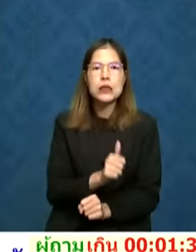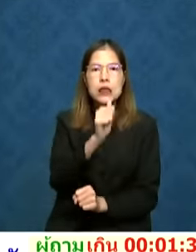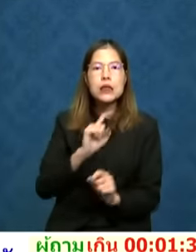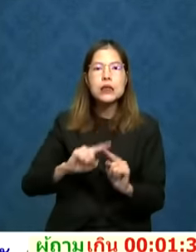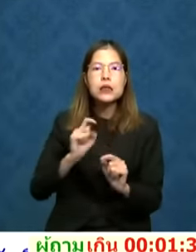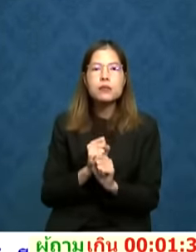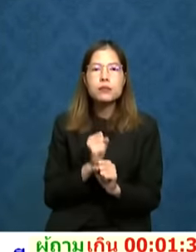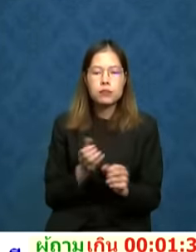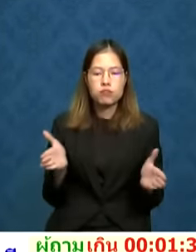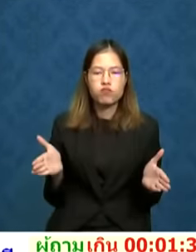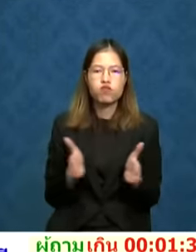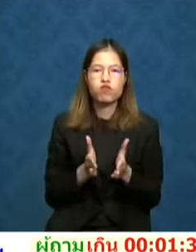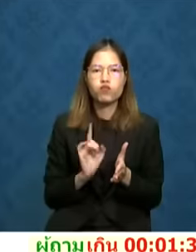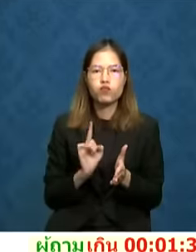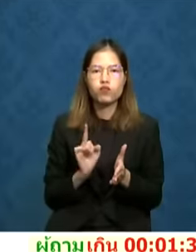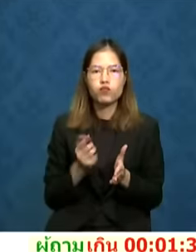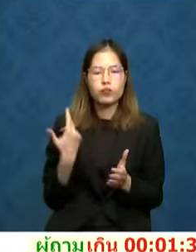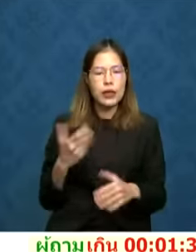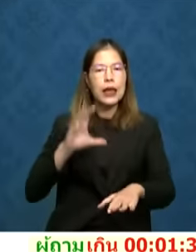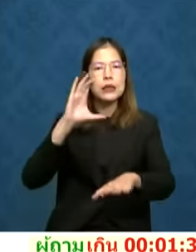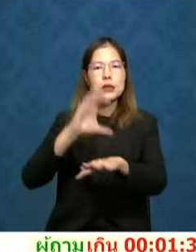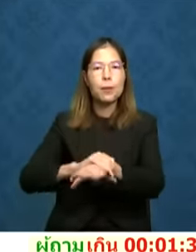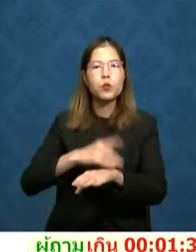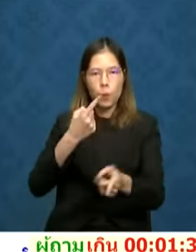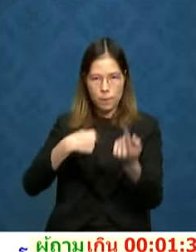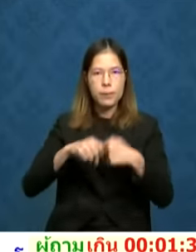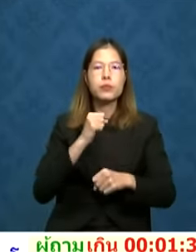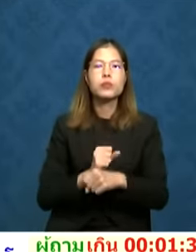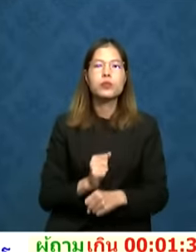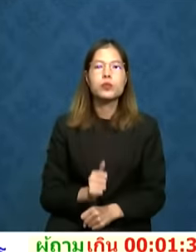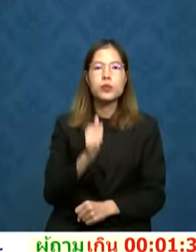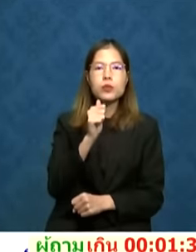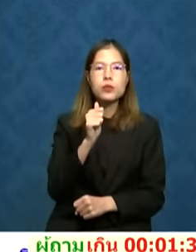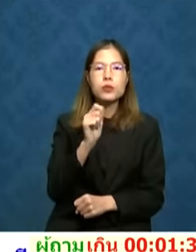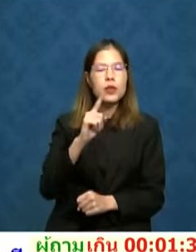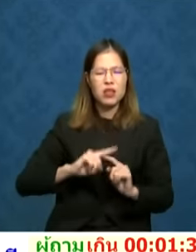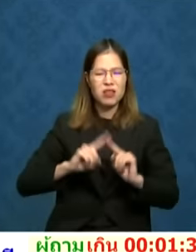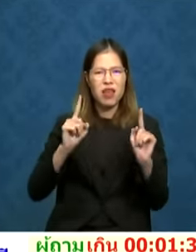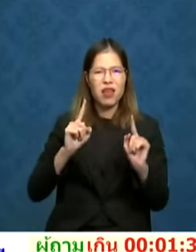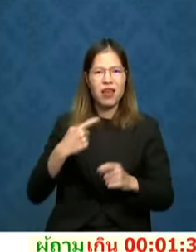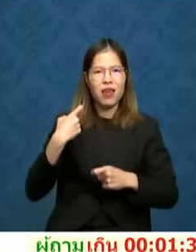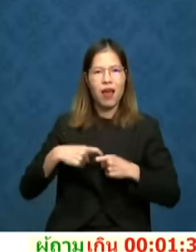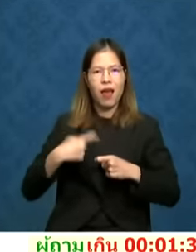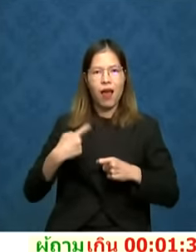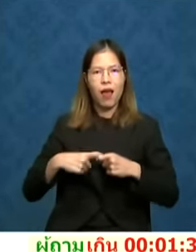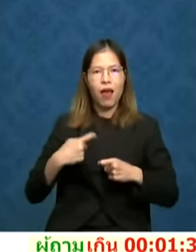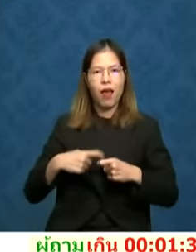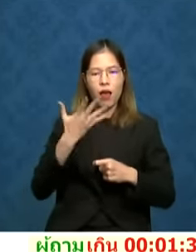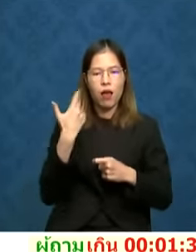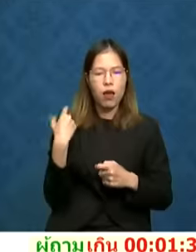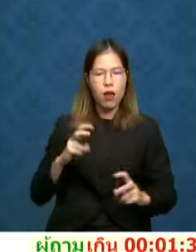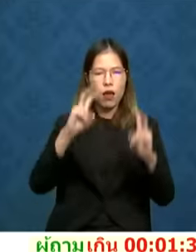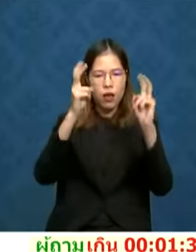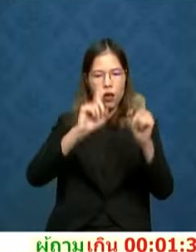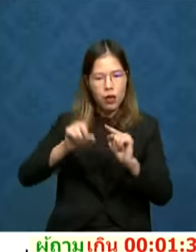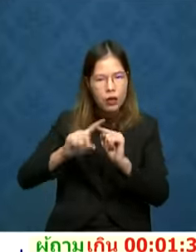อทำให้เรงรดให้มันเกิดการตามจับตัวมาให้ได้แต่ว่าก็ไมใช่ง่ายนะครับคดีหายๆ คดีหือท่